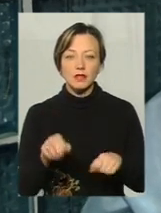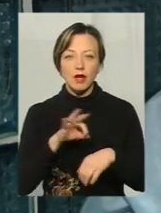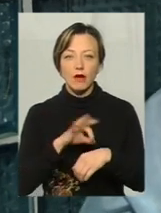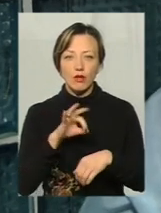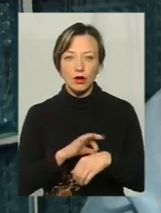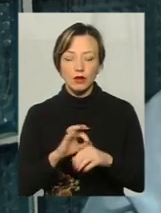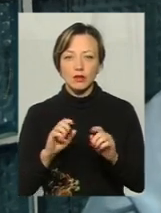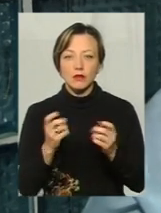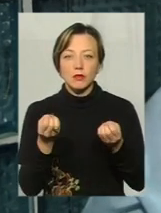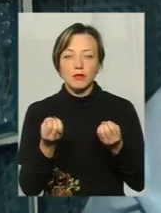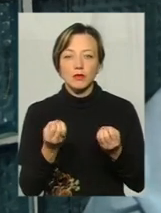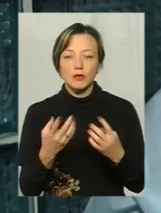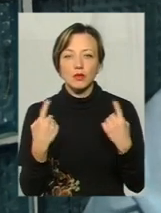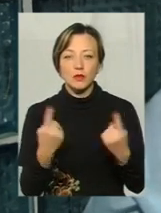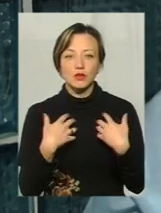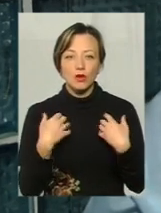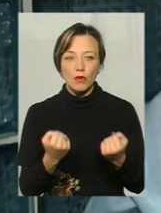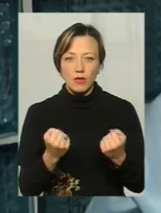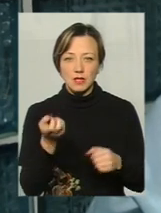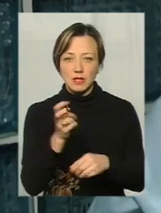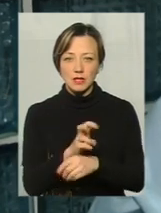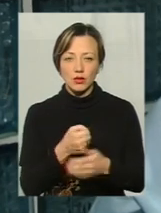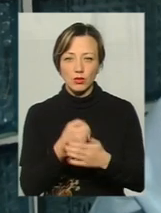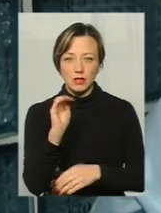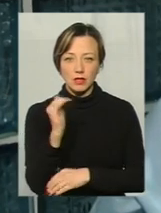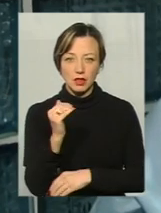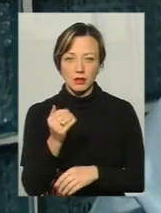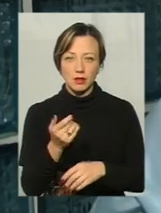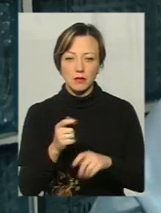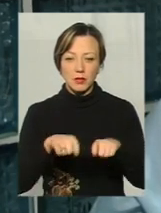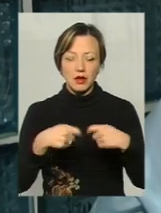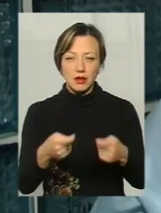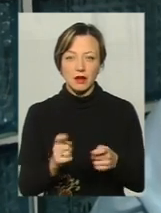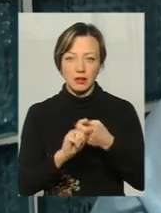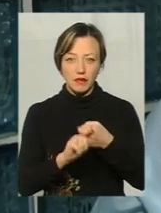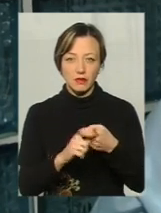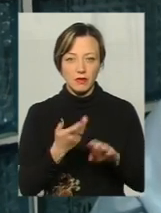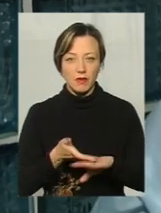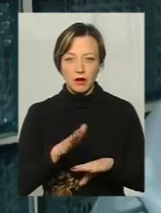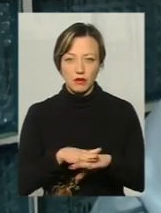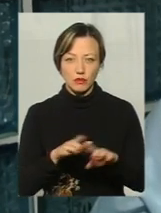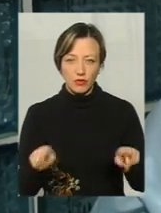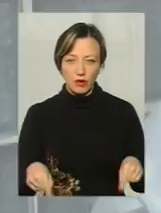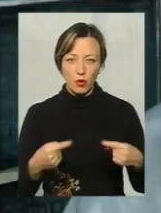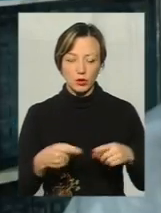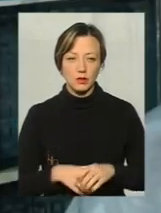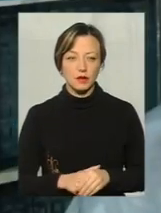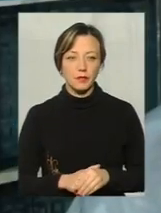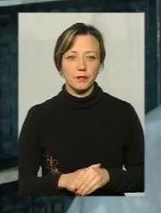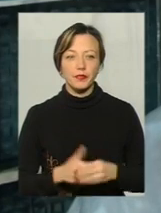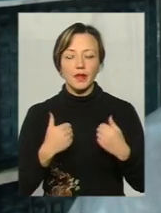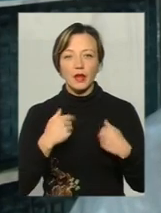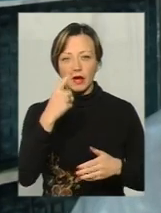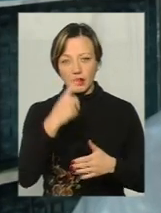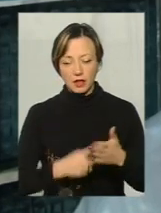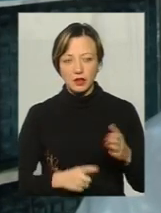захворіти. Навіть ти можеш бути здорова, зайти до дитини, і потім дуже важко з цього всього потрібно виходити. Я надіюся,